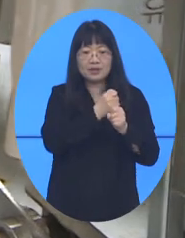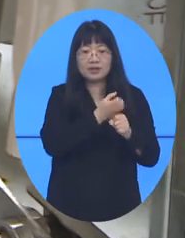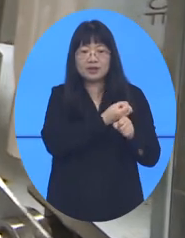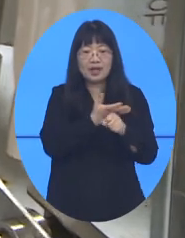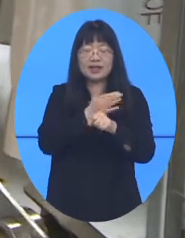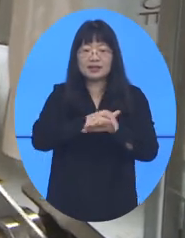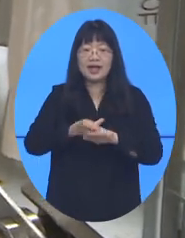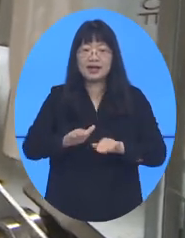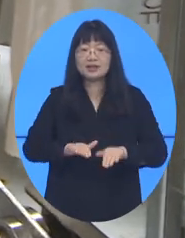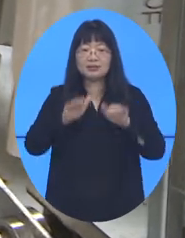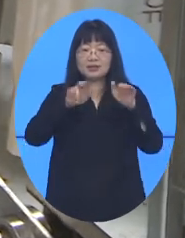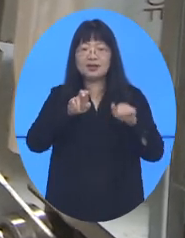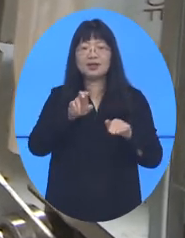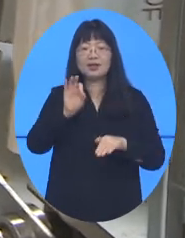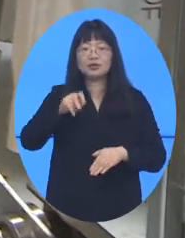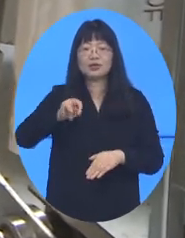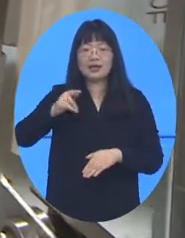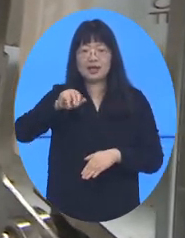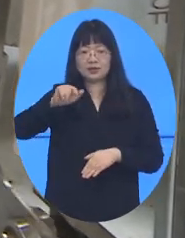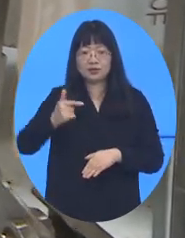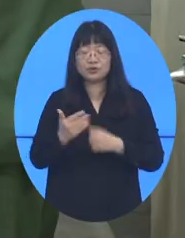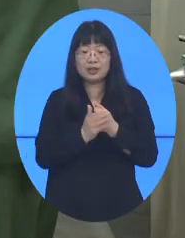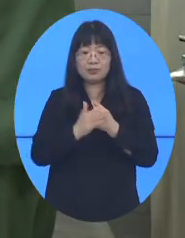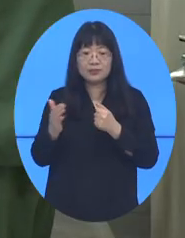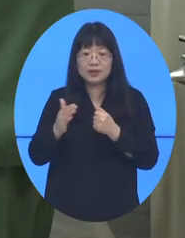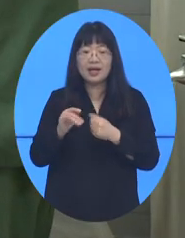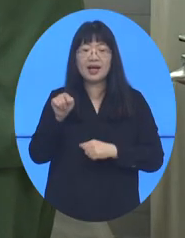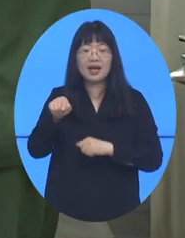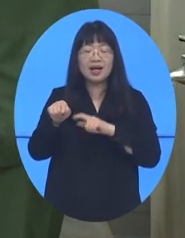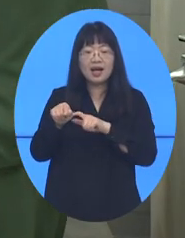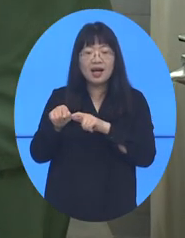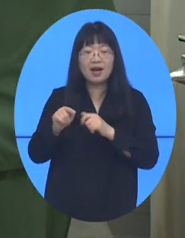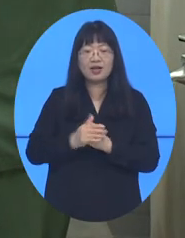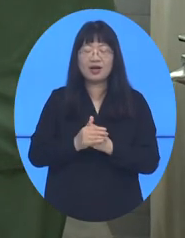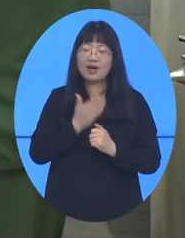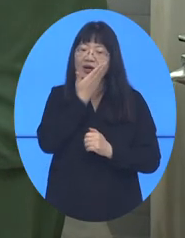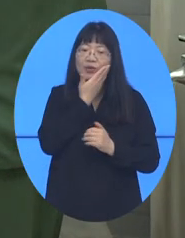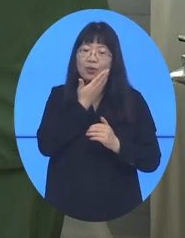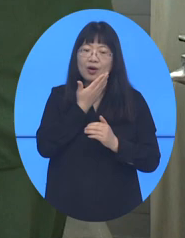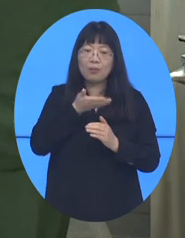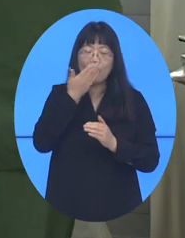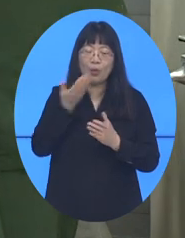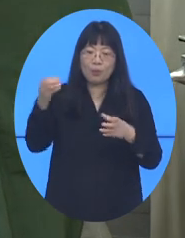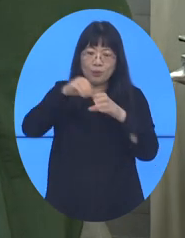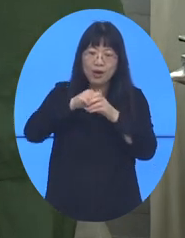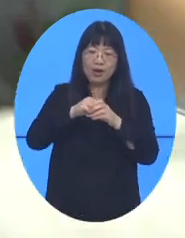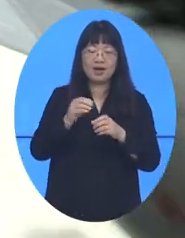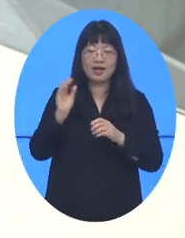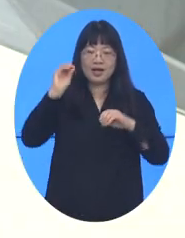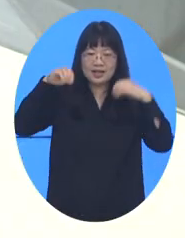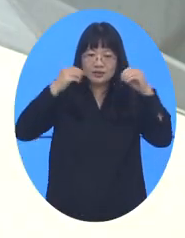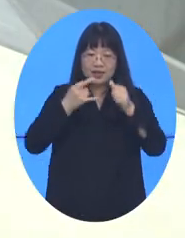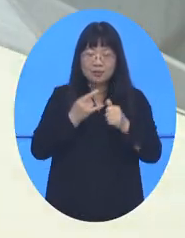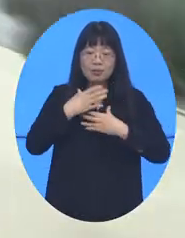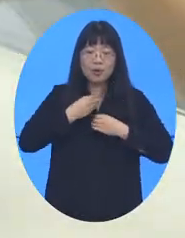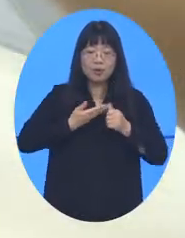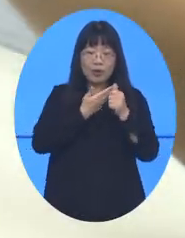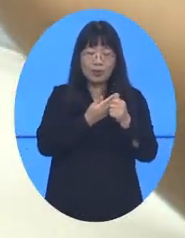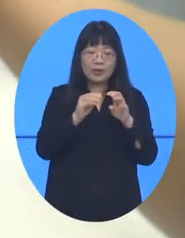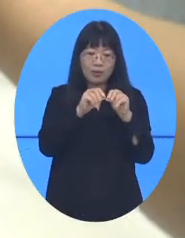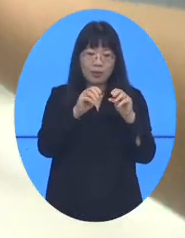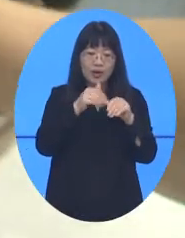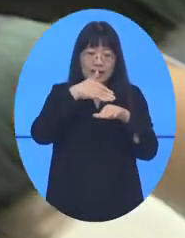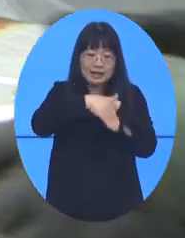있는 잘크미 유산균 덕분입니다. 잘크미 유산균은 사료에 첨가해 가축에게 편리하게 먹일 수 있는